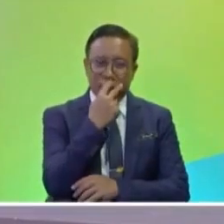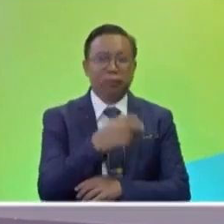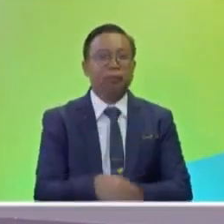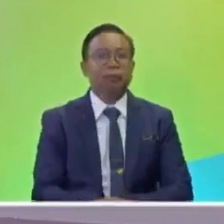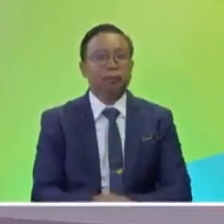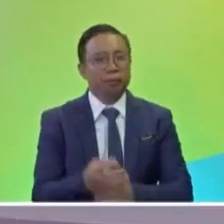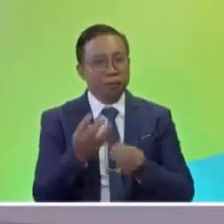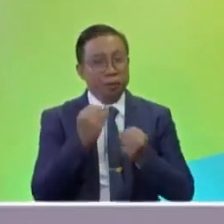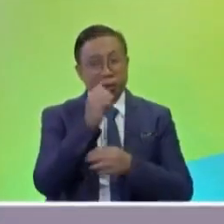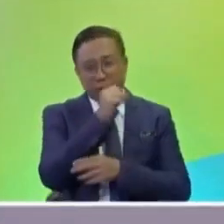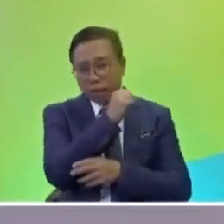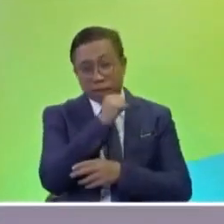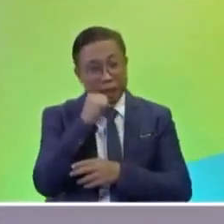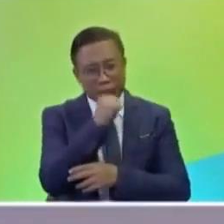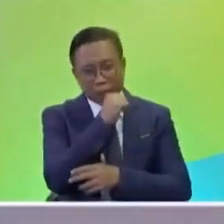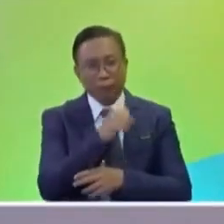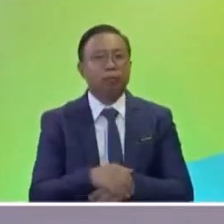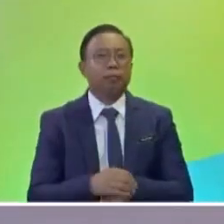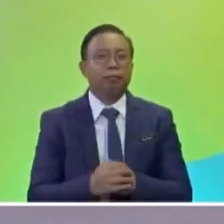Ice cream.